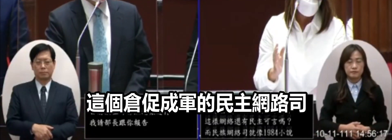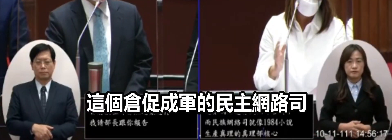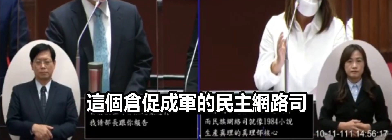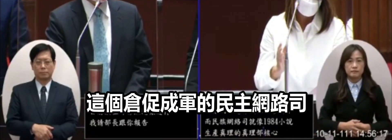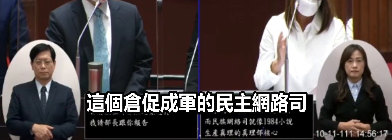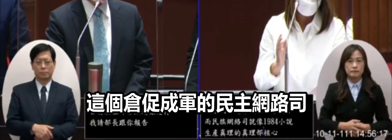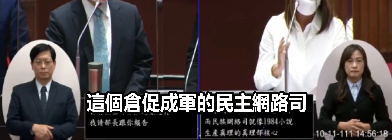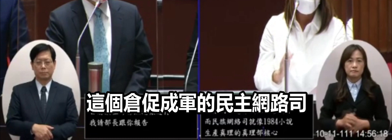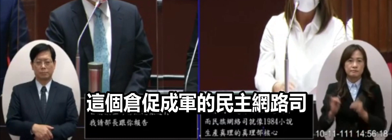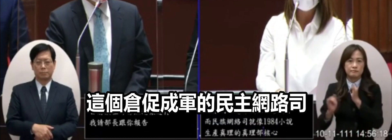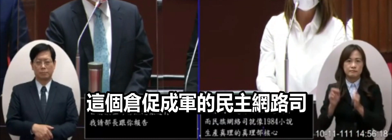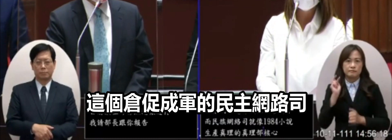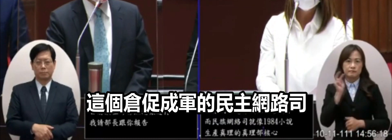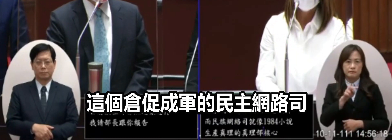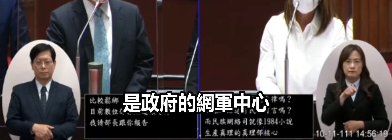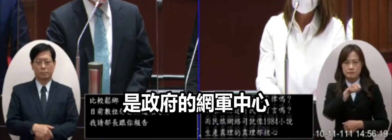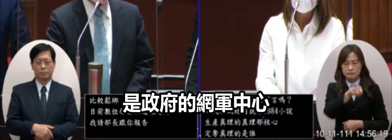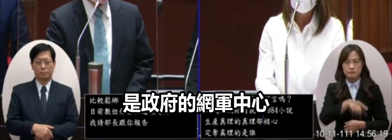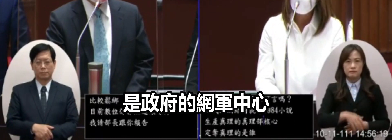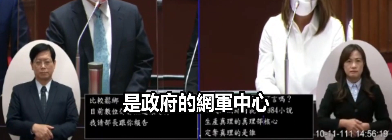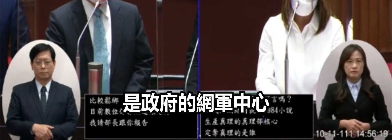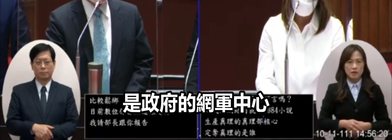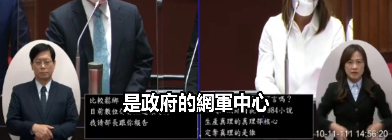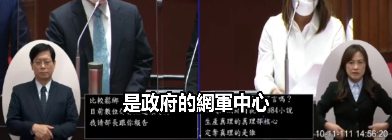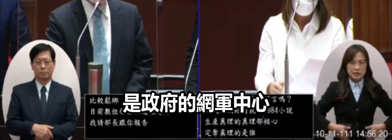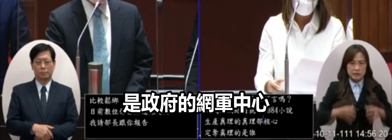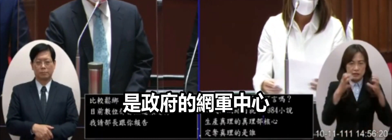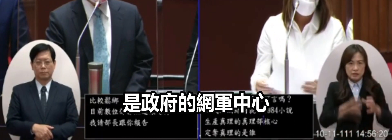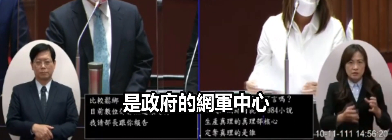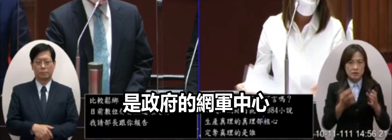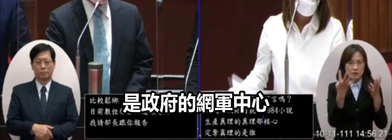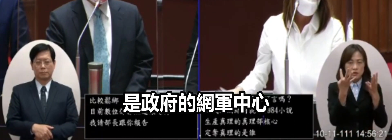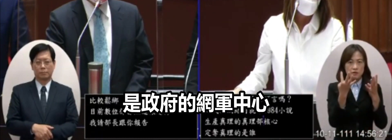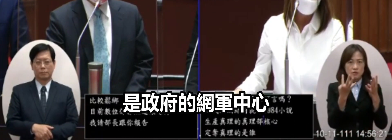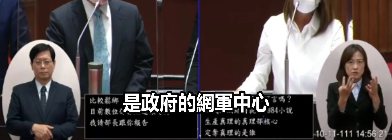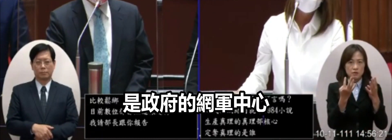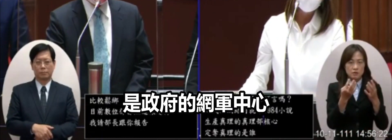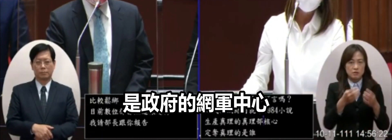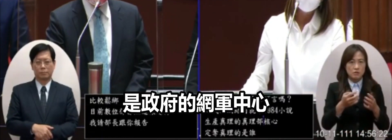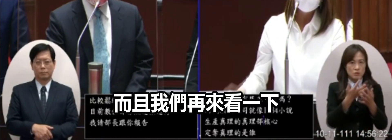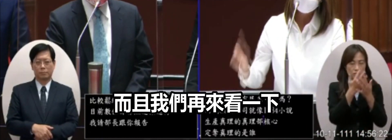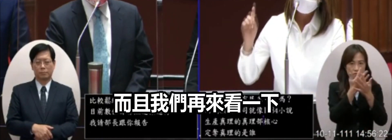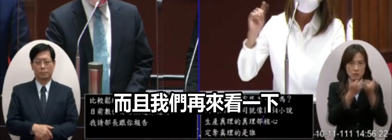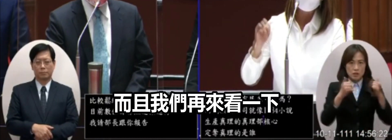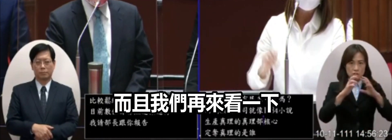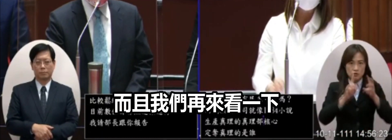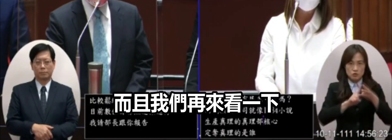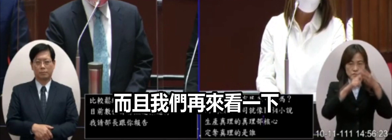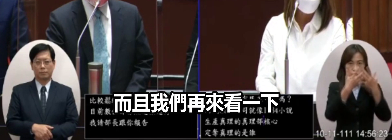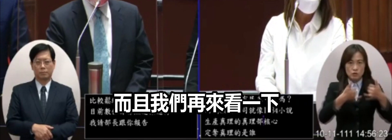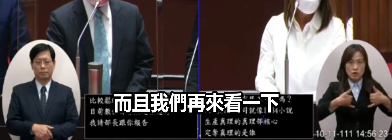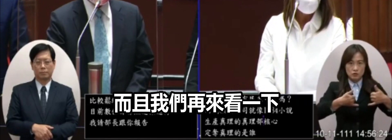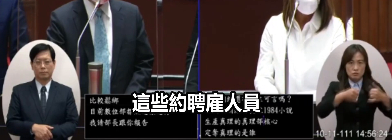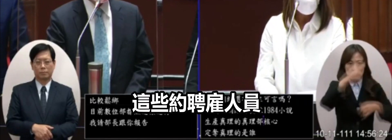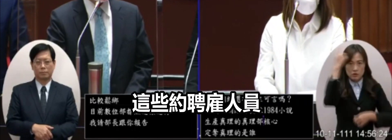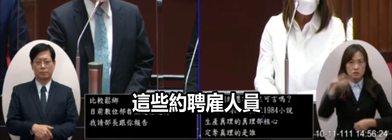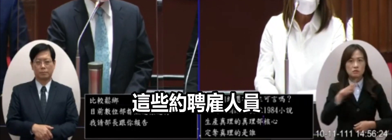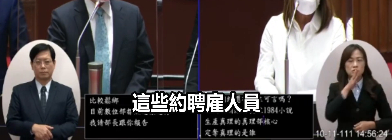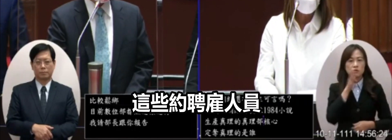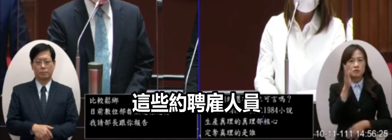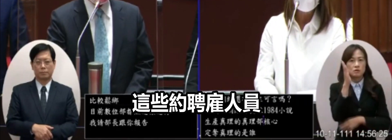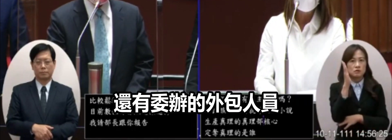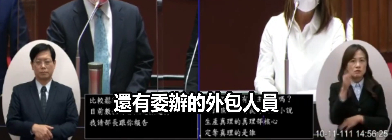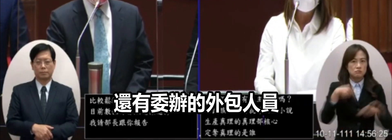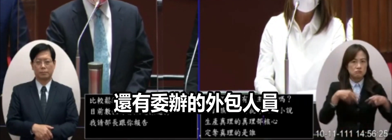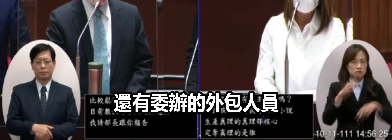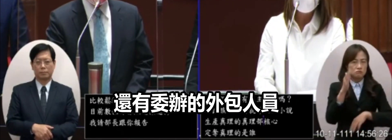军的民族网络司是政府的网军中心。而且我们再来看一下，这些约聘